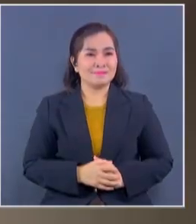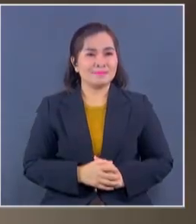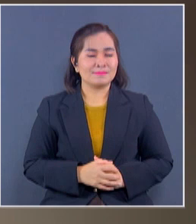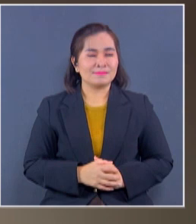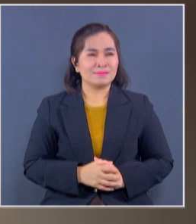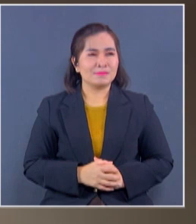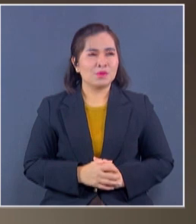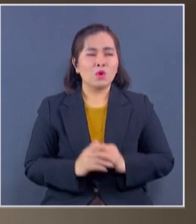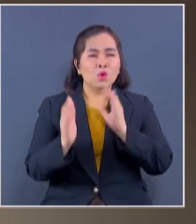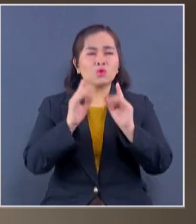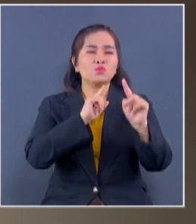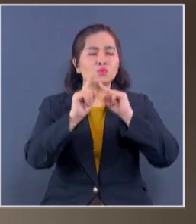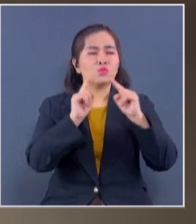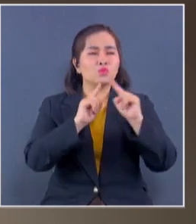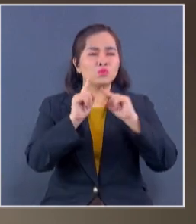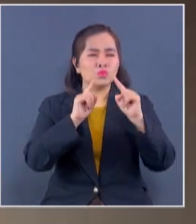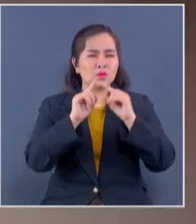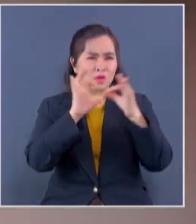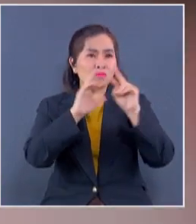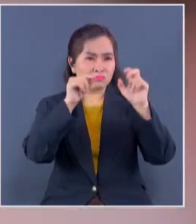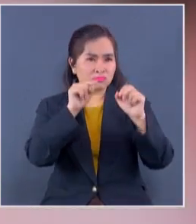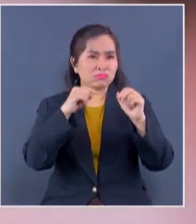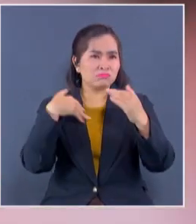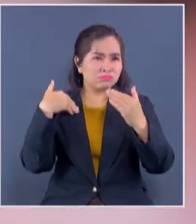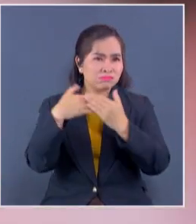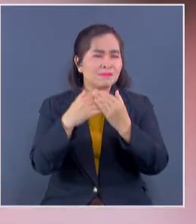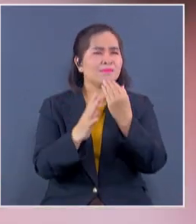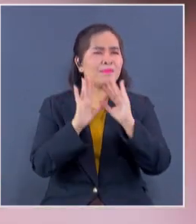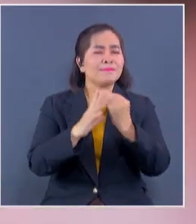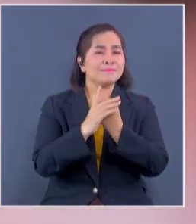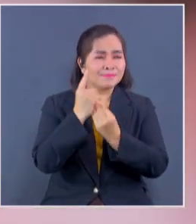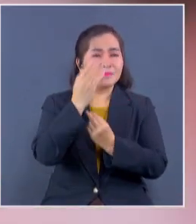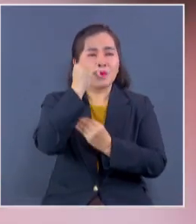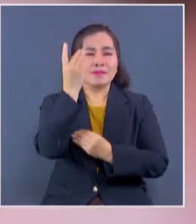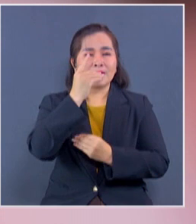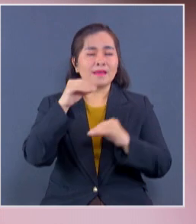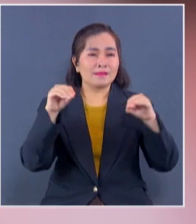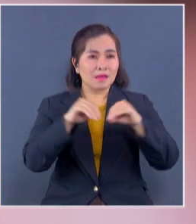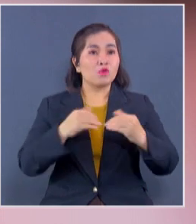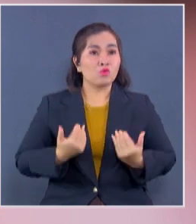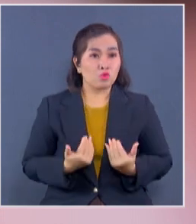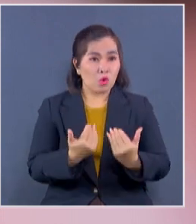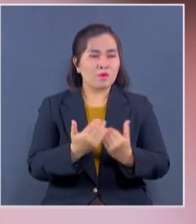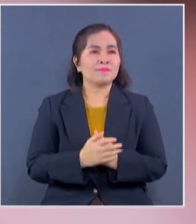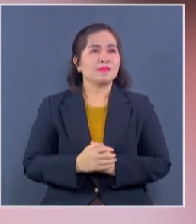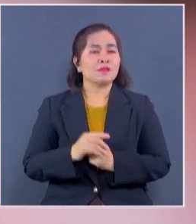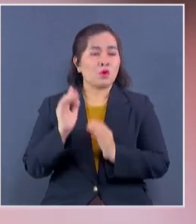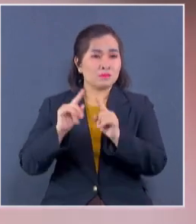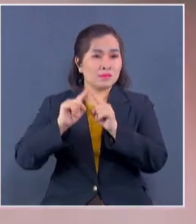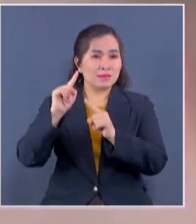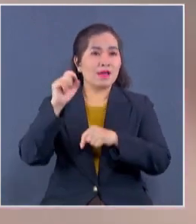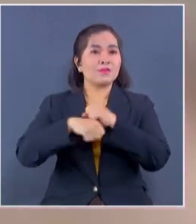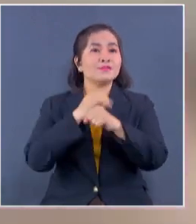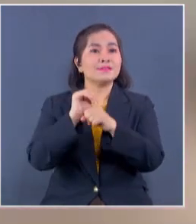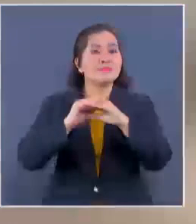ปล่อยให้เป็นที่ถูกพูดถึงอยู่นานนับสัปดาห์นะคะกับกรณีดาราดังกำลังตั้งท้องแล้วก็ใกล้คลอดค่ะคนหนึ่งอายุ40บวกที่ชาวเน็ต